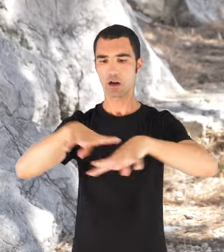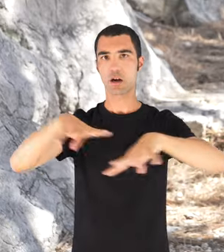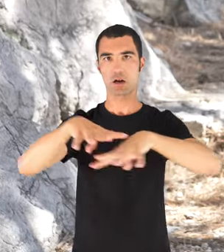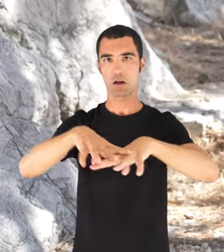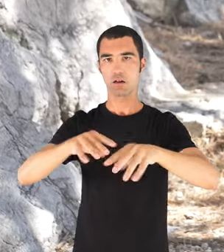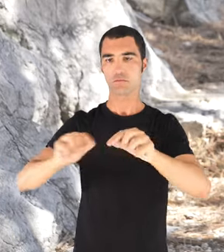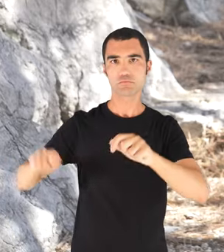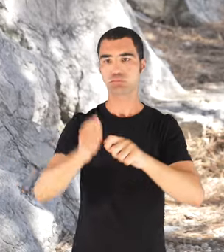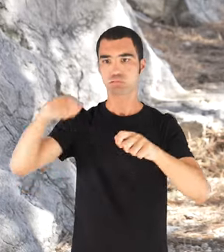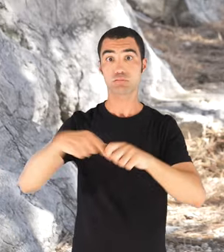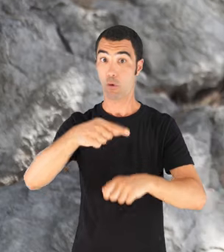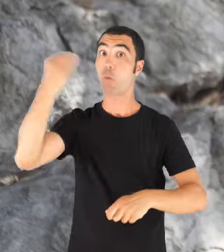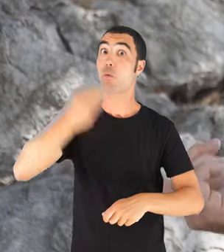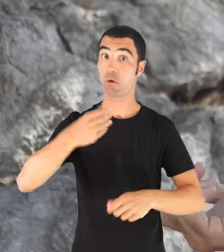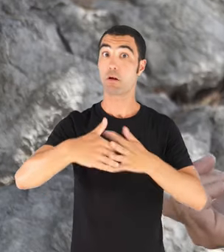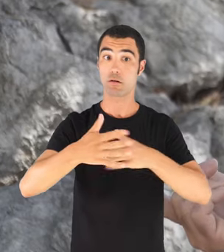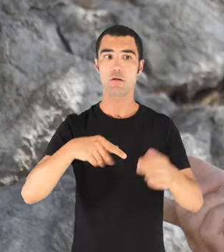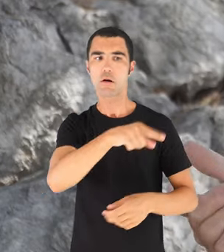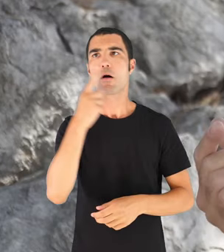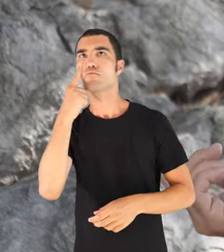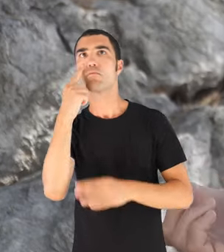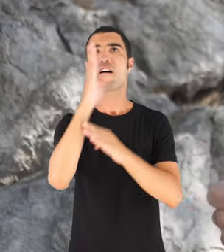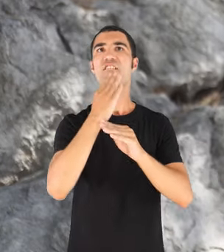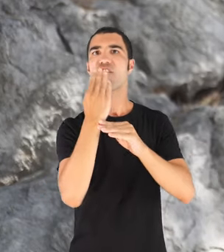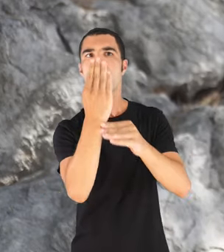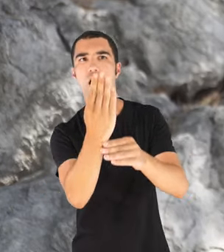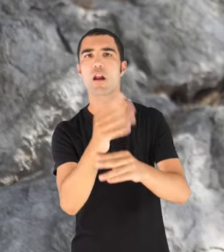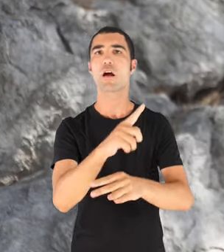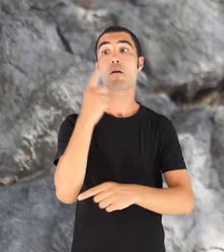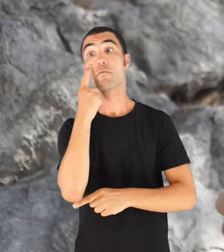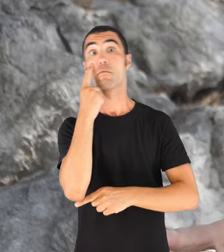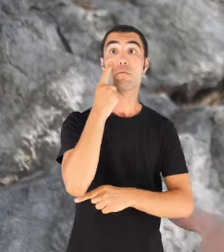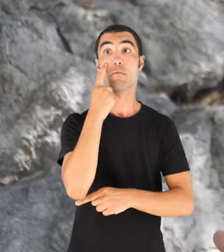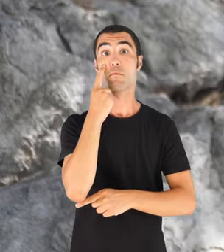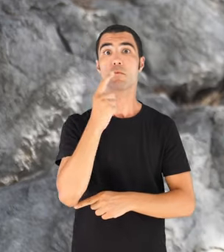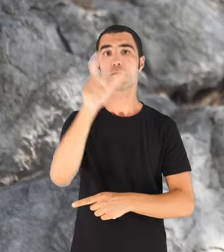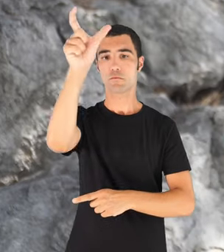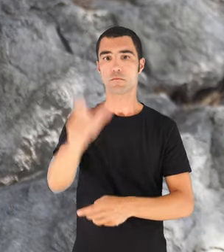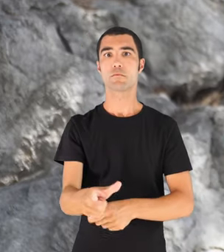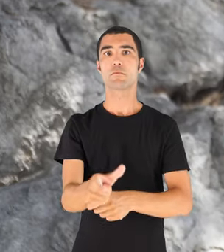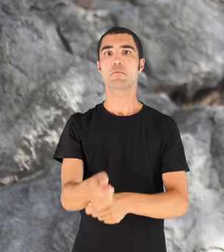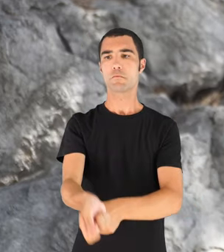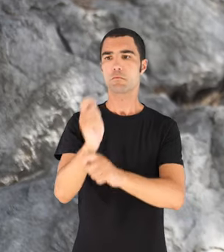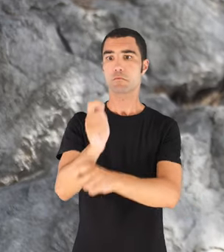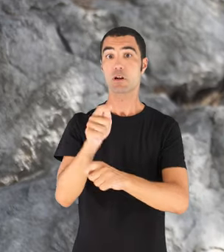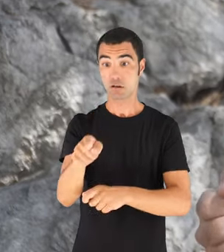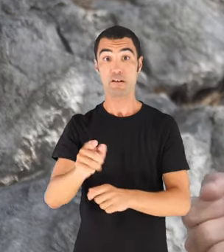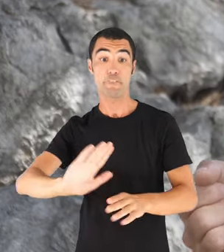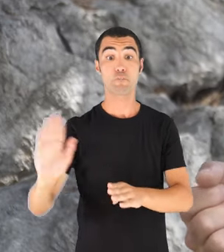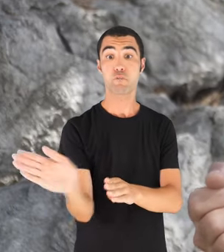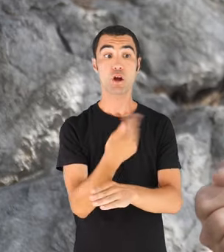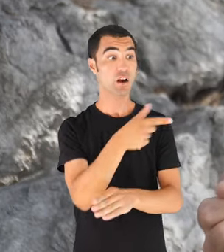mà. Però també és bo. Valament que fa l'altre, men que ha fet, que és part de ser pescador. Si lleves